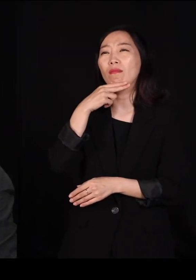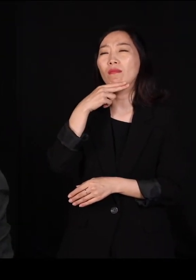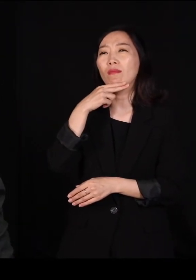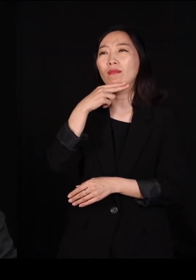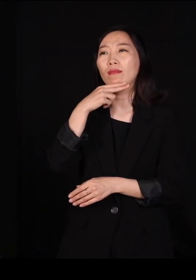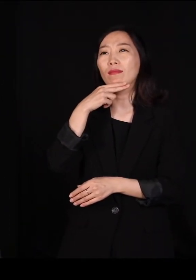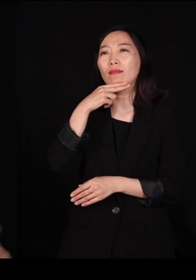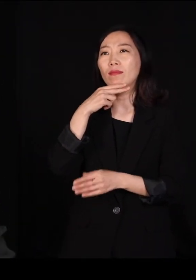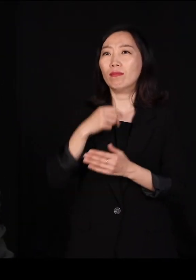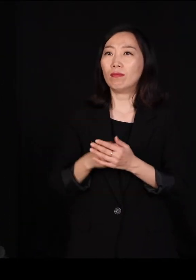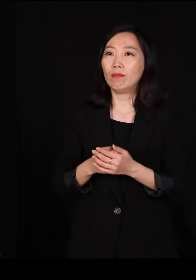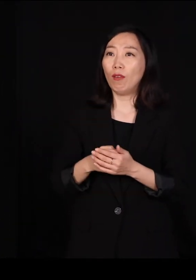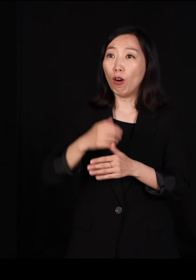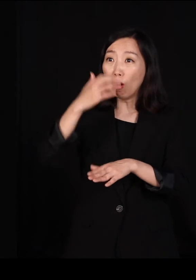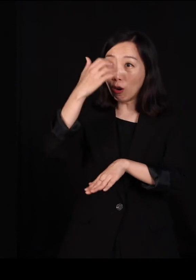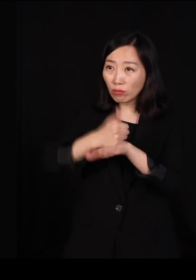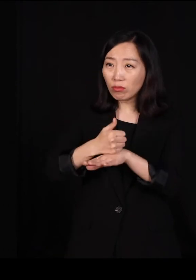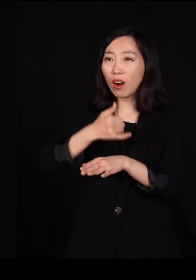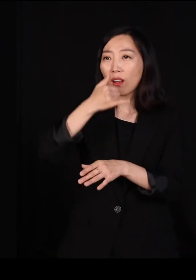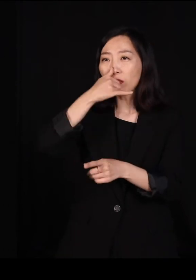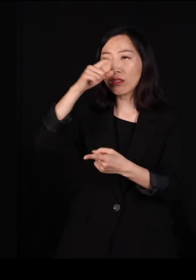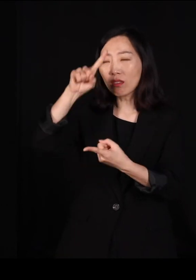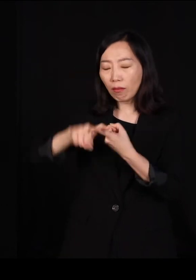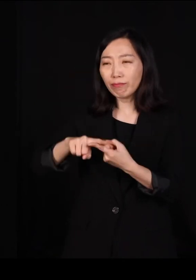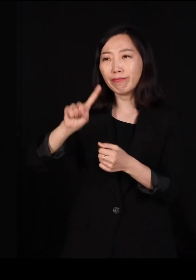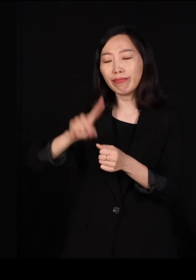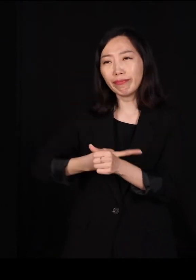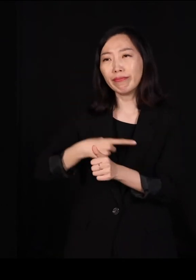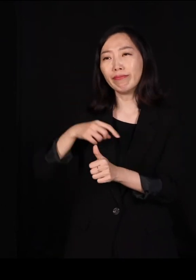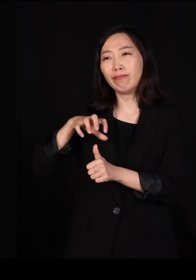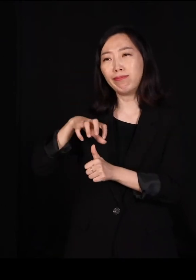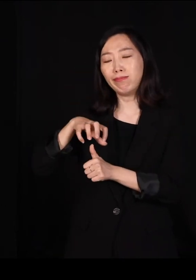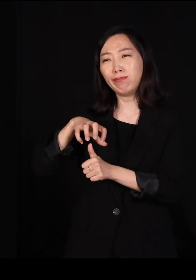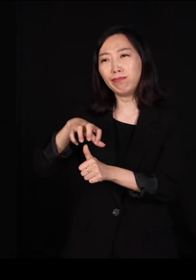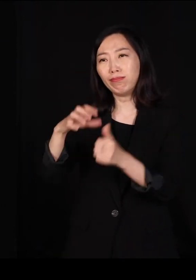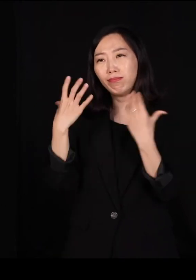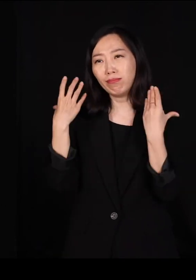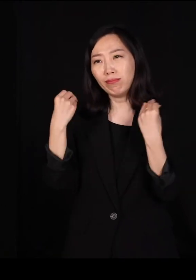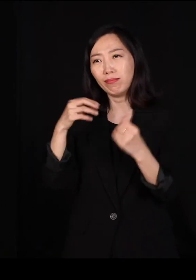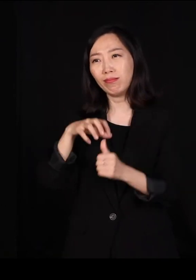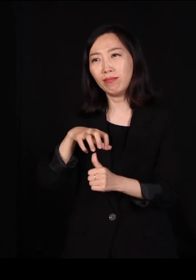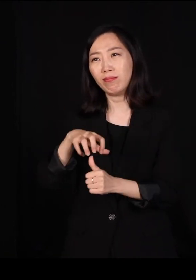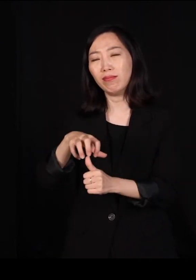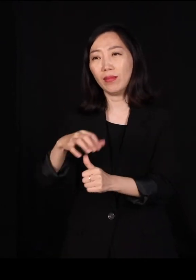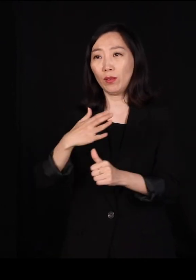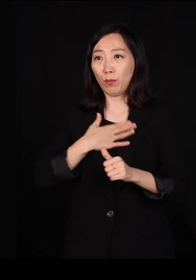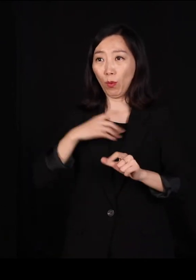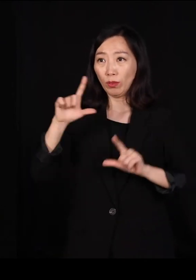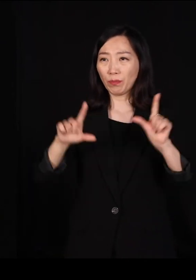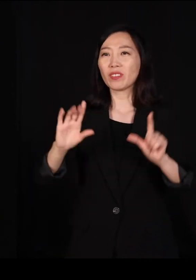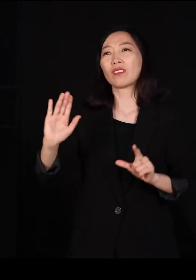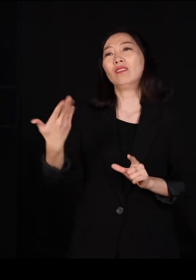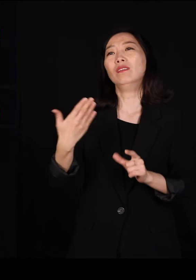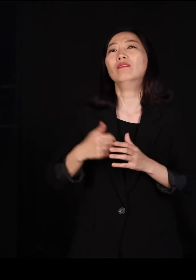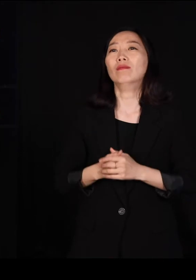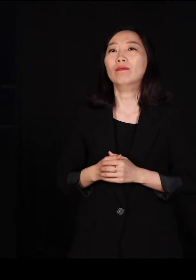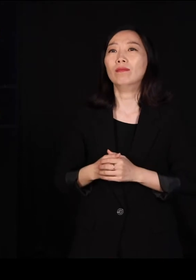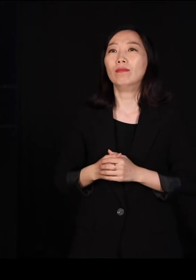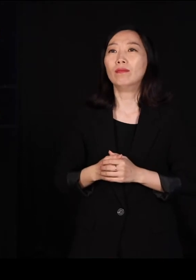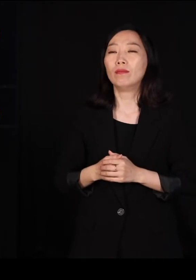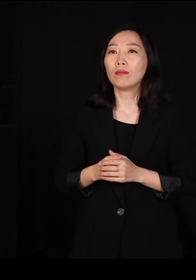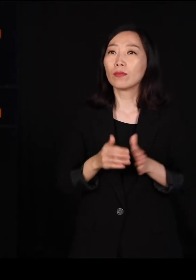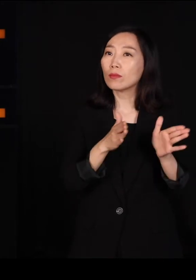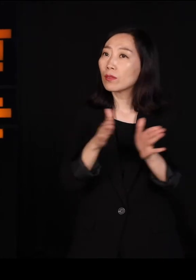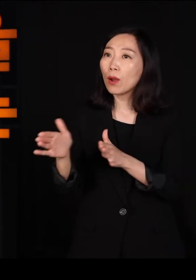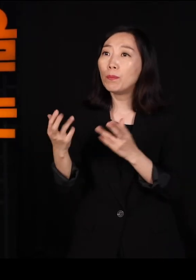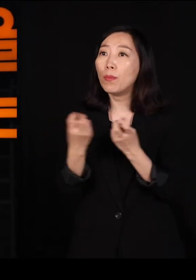응원해주지도 않고 그걸 있는 그대로 받아들이지를 않고 가두어 버려요. 스스로 그렇게 하게 되기도 하고요. 준비를